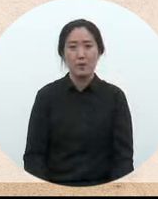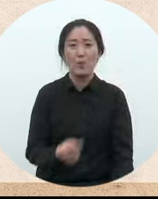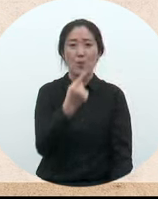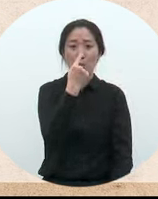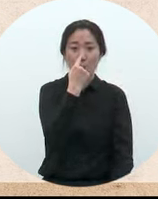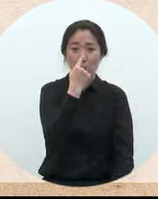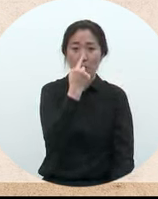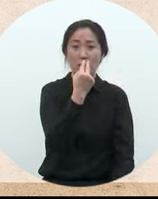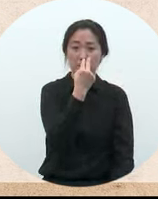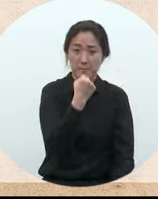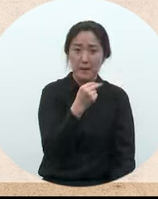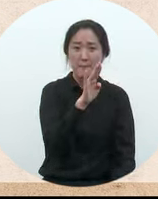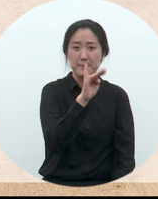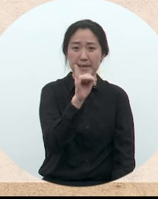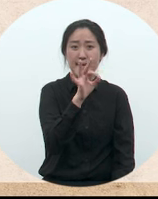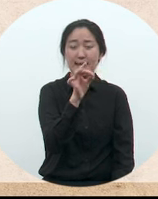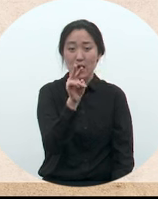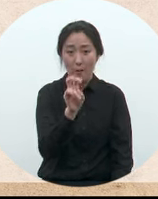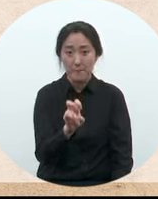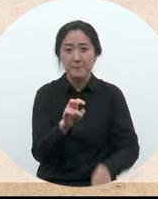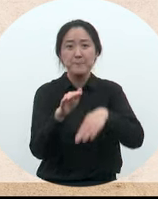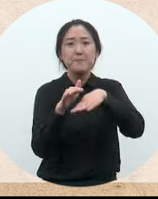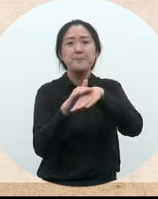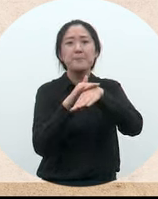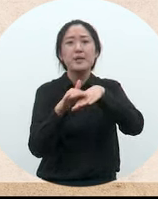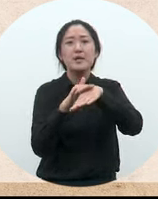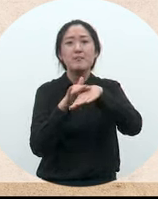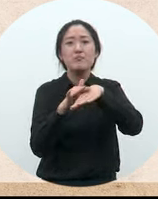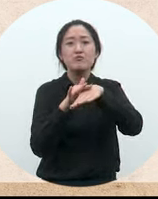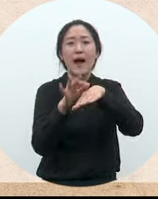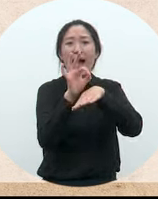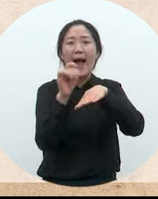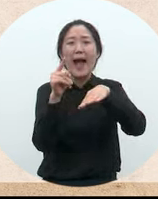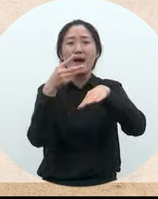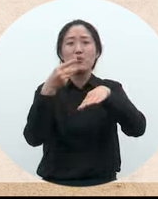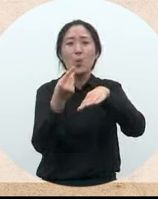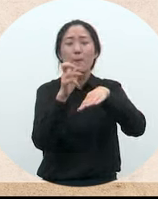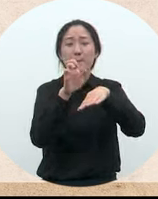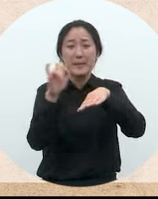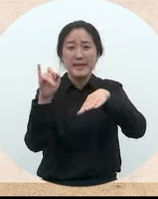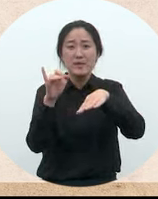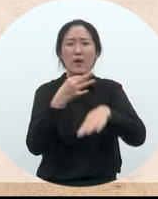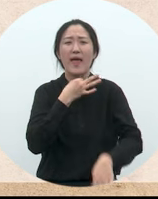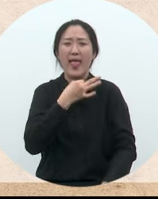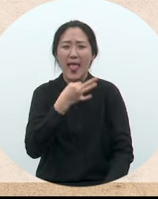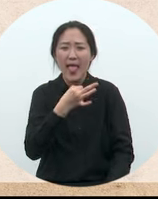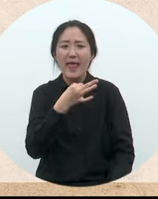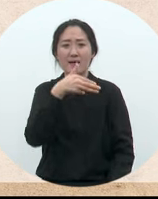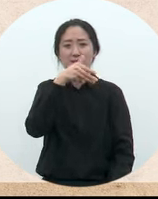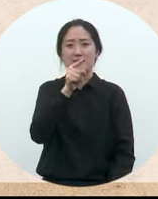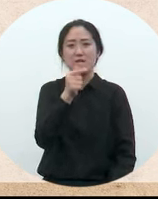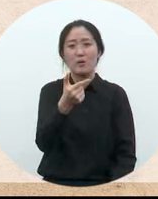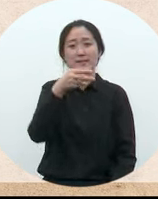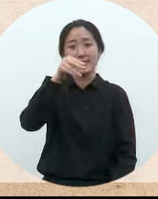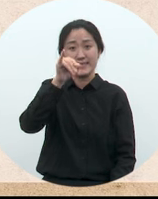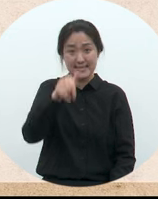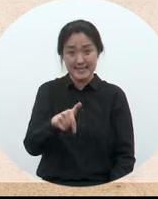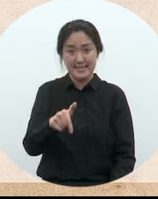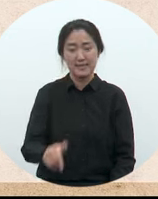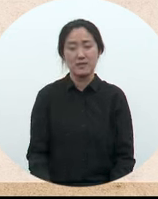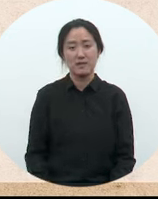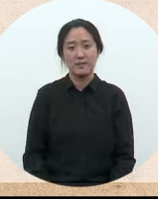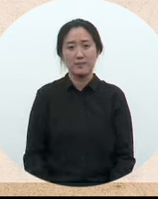되겠습니다. 코에 나타나는 것이 알레르기성 비염이고요. 피부에 나타나는 것이 아토피고요. 그리고 기관지에 나타나는